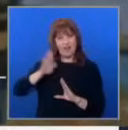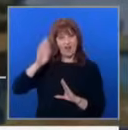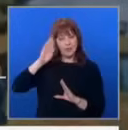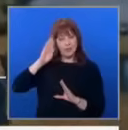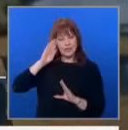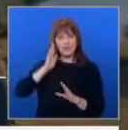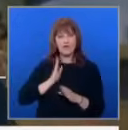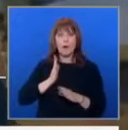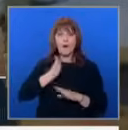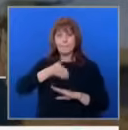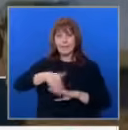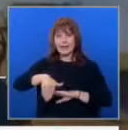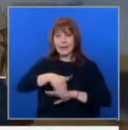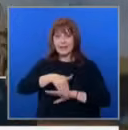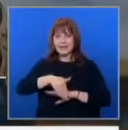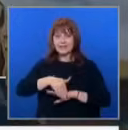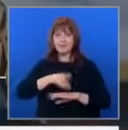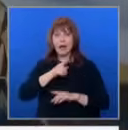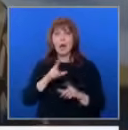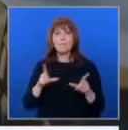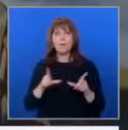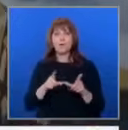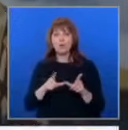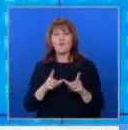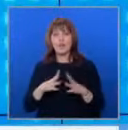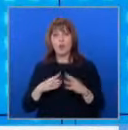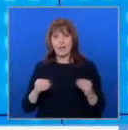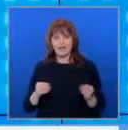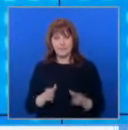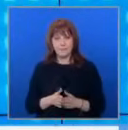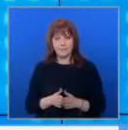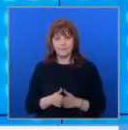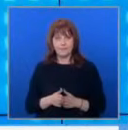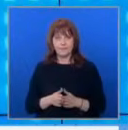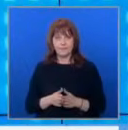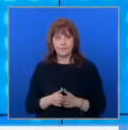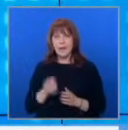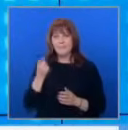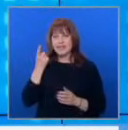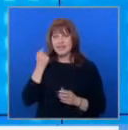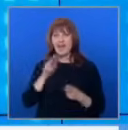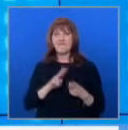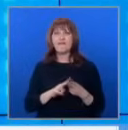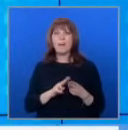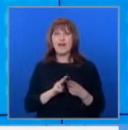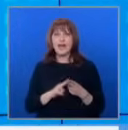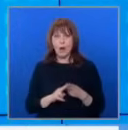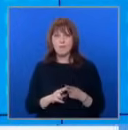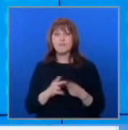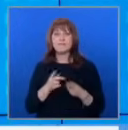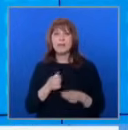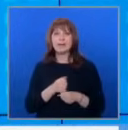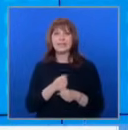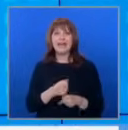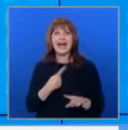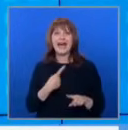като пресичат границата най-вече в посока Молдова и Румъния. Председателят на ВМРО ДПМН и